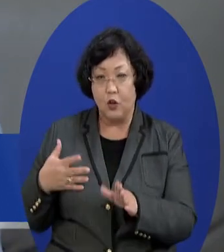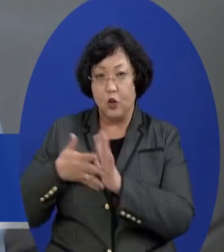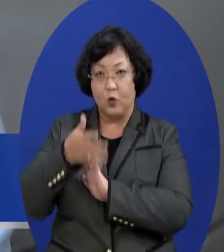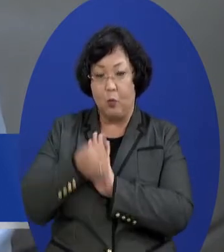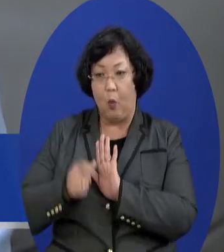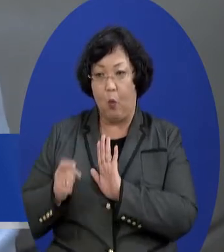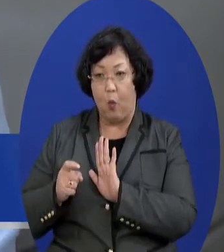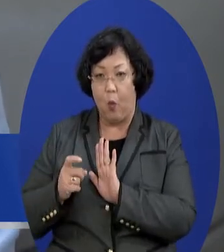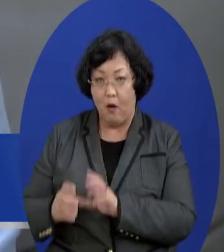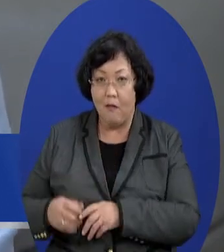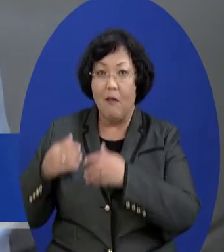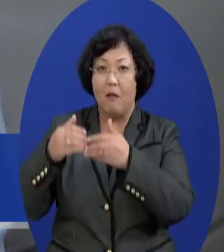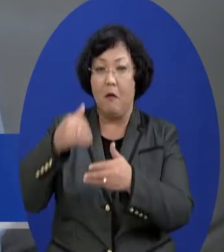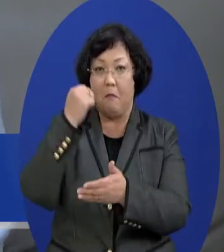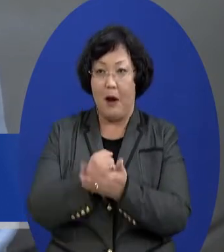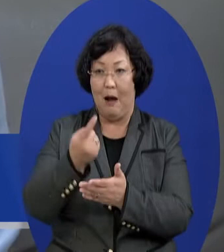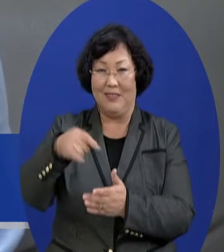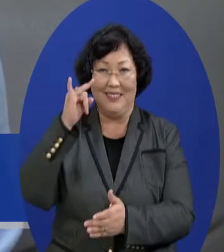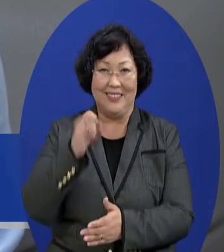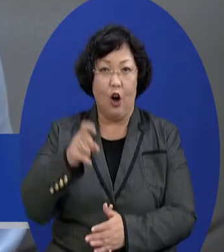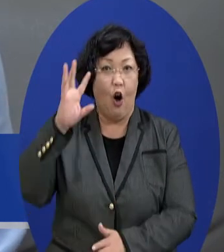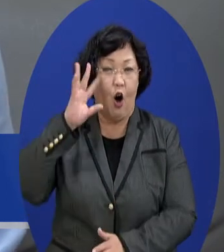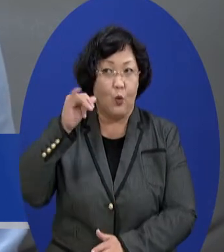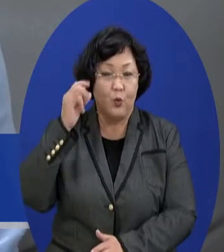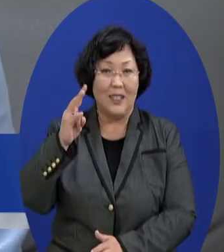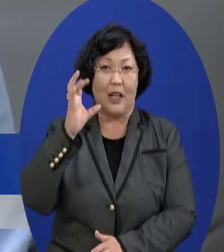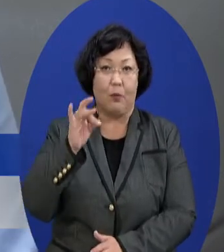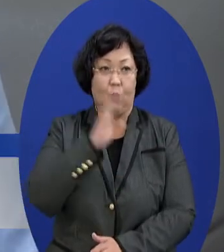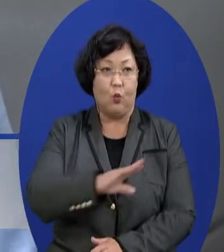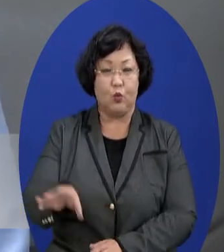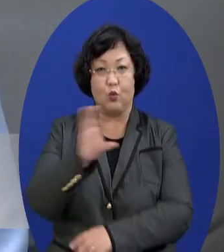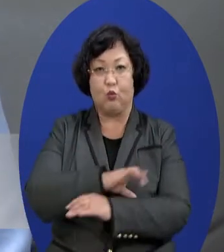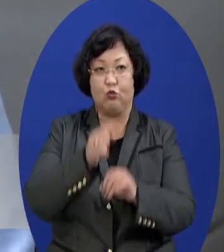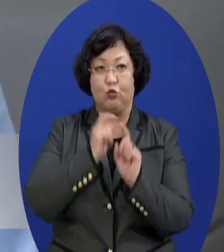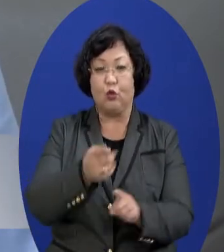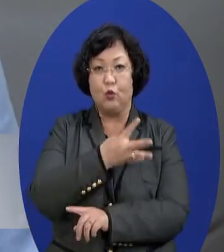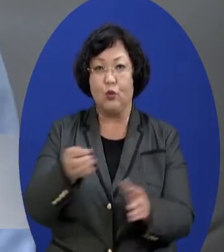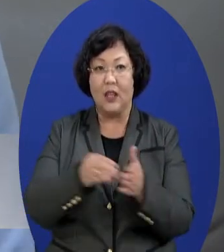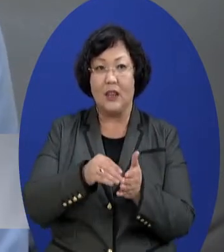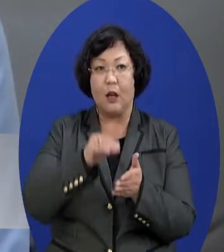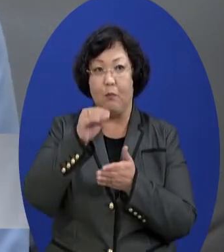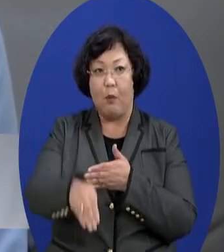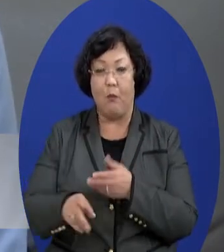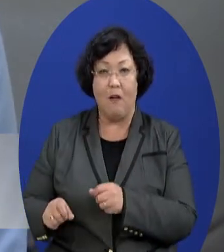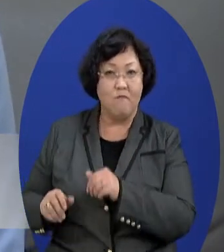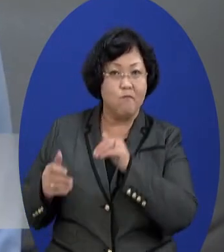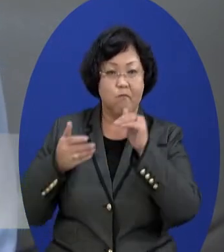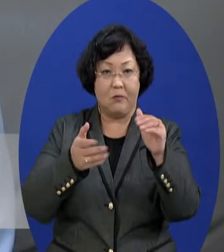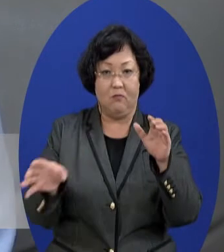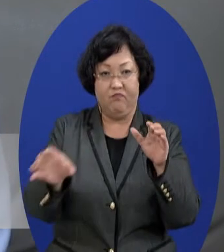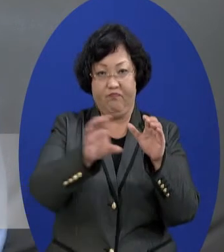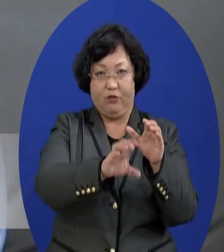эндээс хамгийн их алдагдaltaй байгаа тэр оюуны салбар, хүүхдүүдийн сургалтын салбарт бол 400 тэрбум суулгацгаа гэсэн асуулт тавьж байгаа шүү нэгдүгээрт